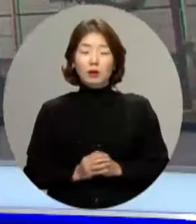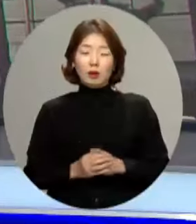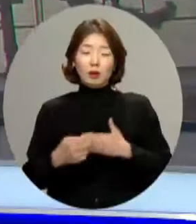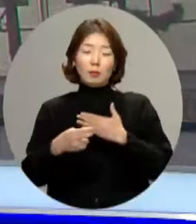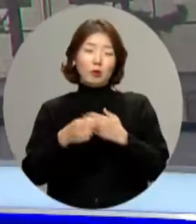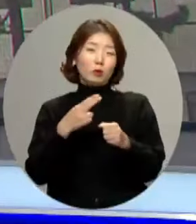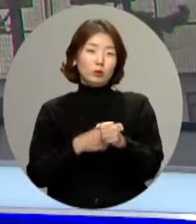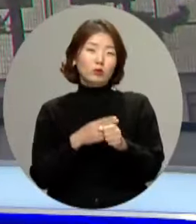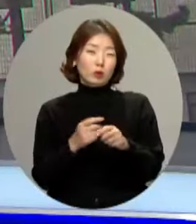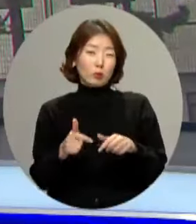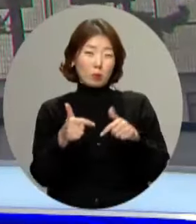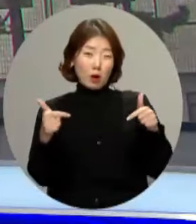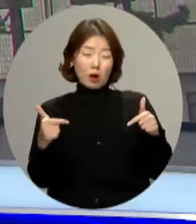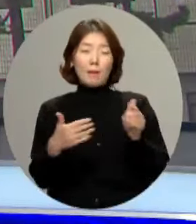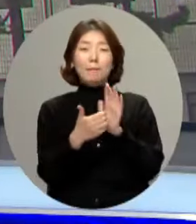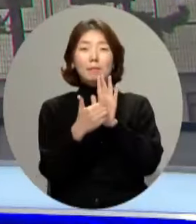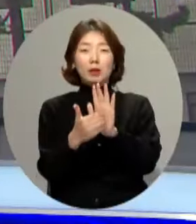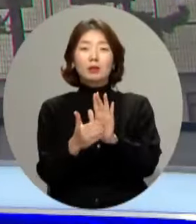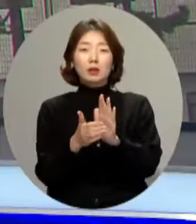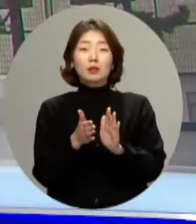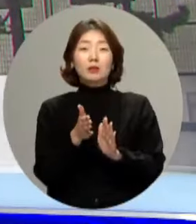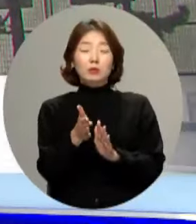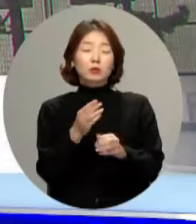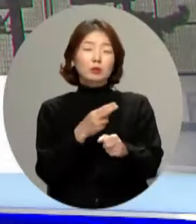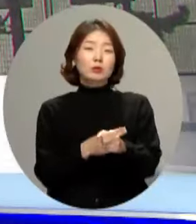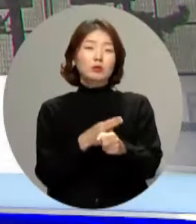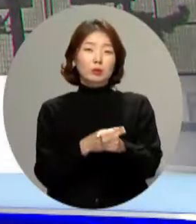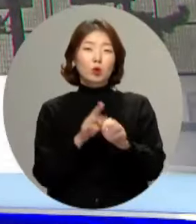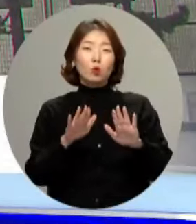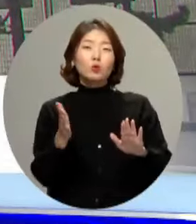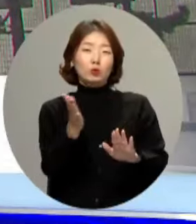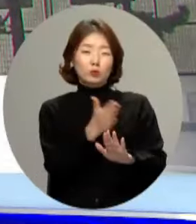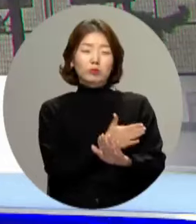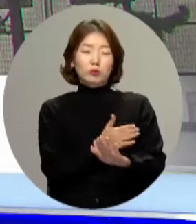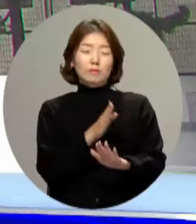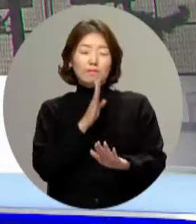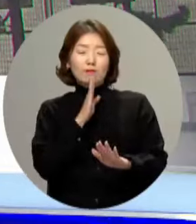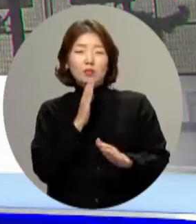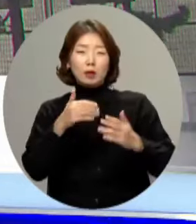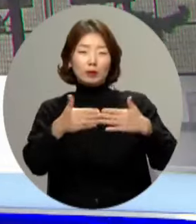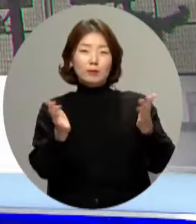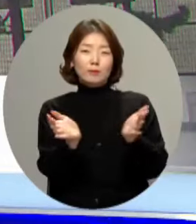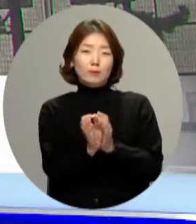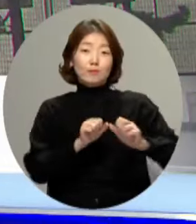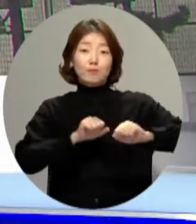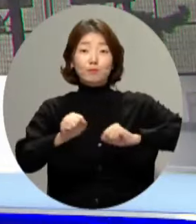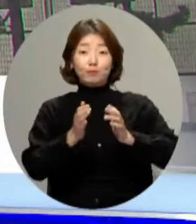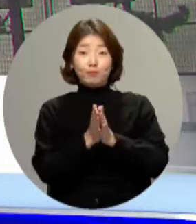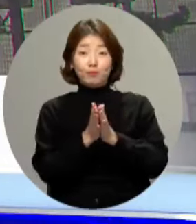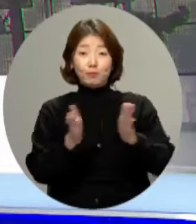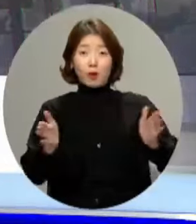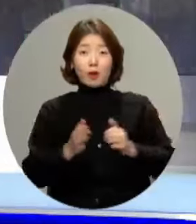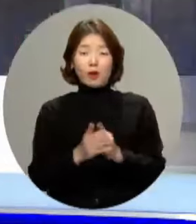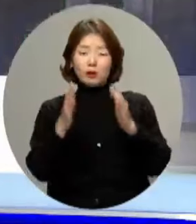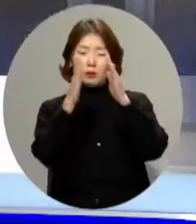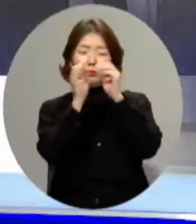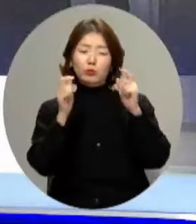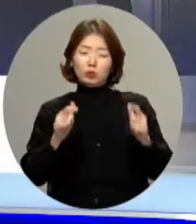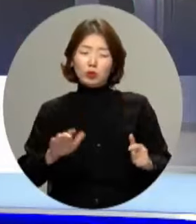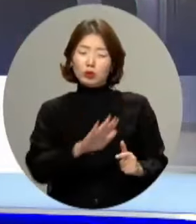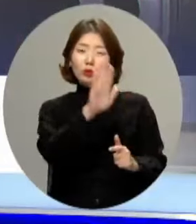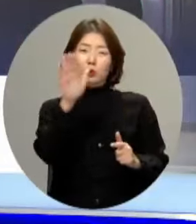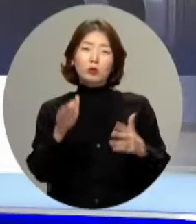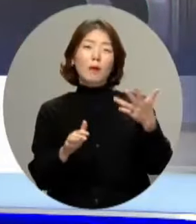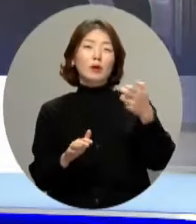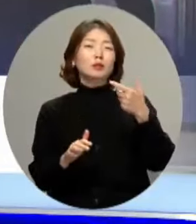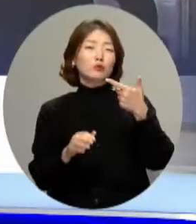의대 정원 확대 계획에 반대하는 전공의들이 오늘부터 본격적인 집단 행동에 나섰습니다. 전북에서는 전체